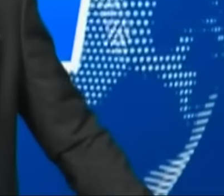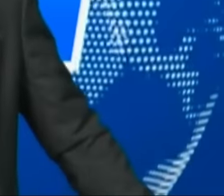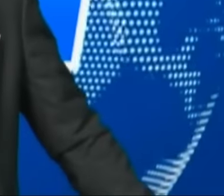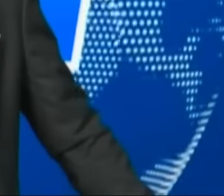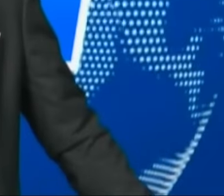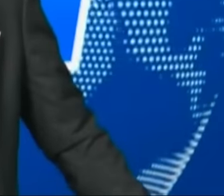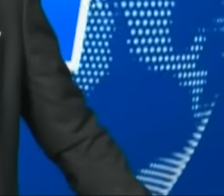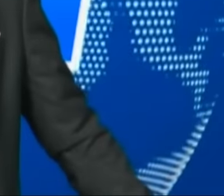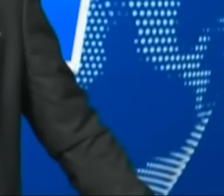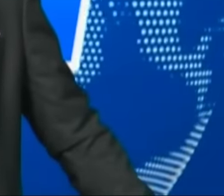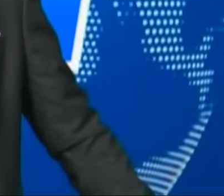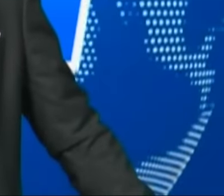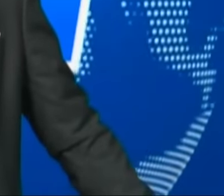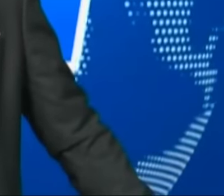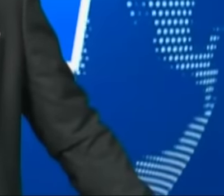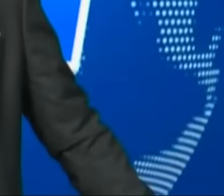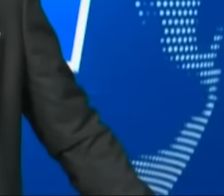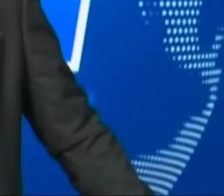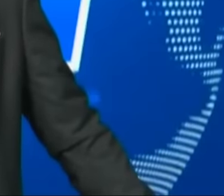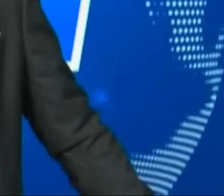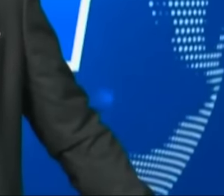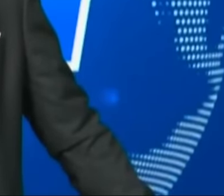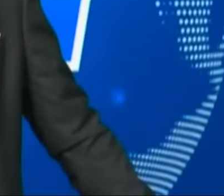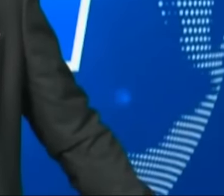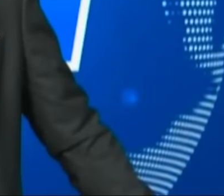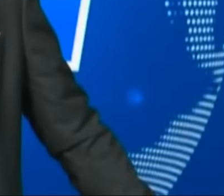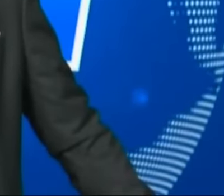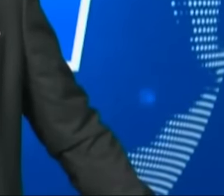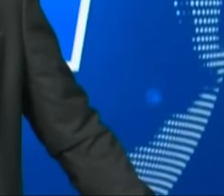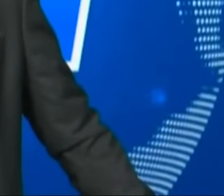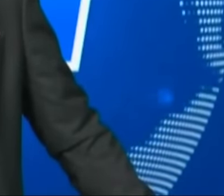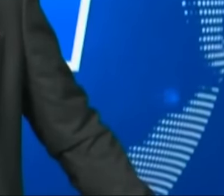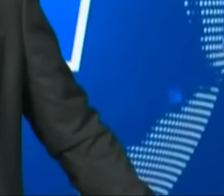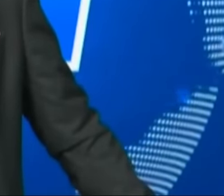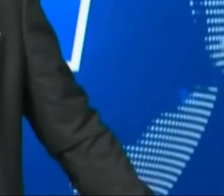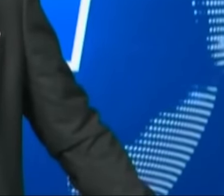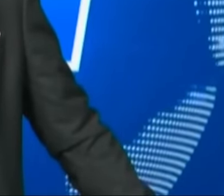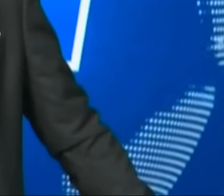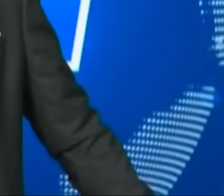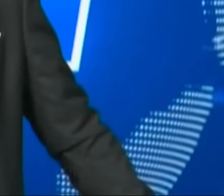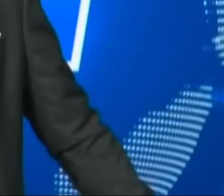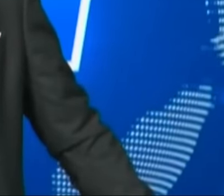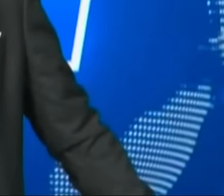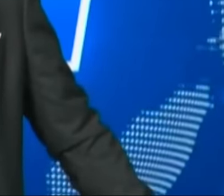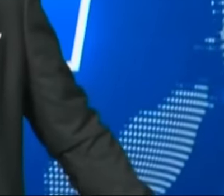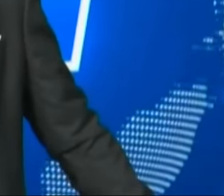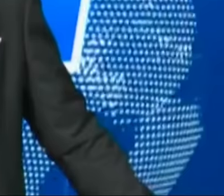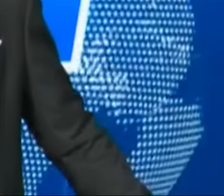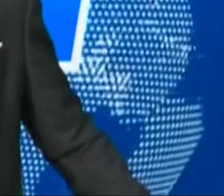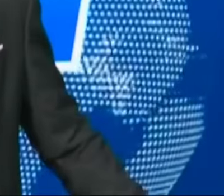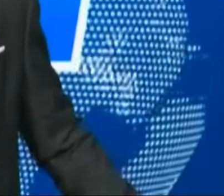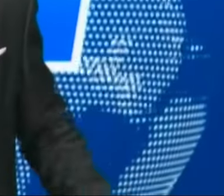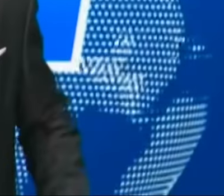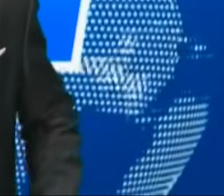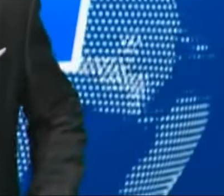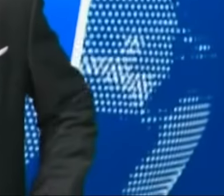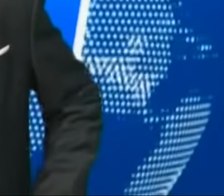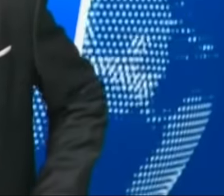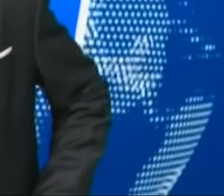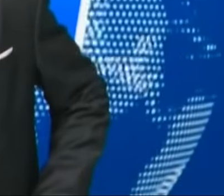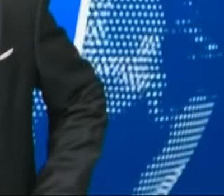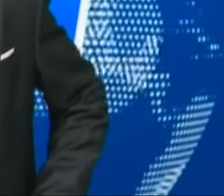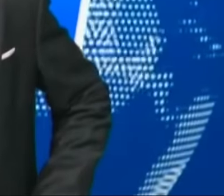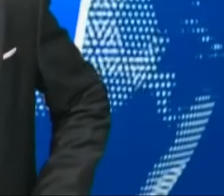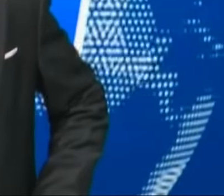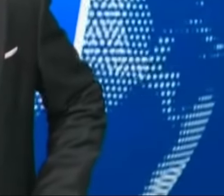Pascal Kindwe Lulumba vient de prendre la tête du bureau provisoire de la Chambre haute du Parlement. Il est secondé de deux Benjamins.